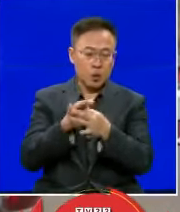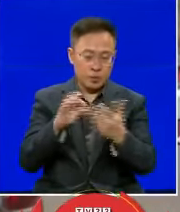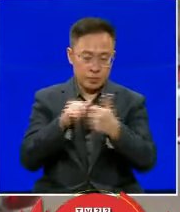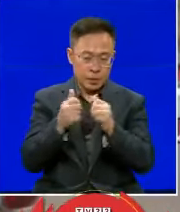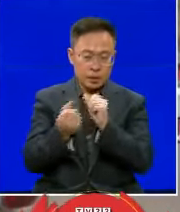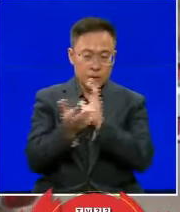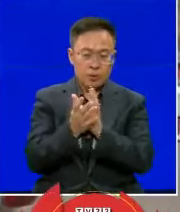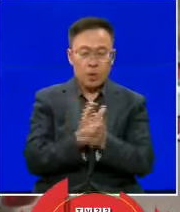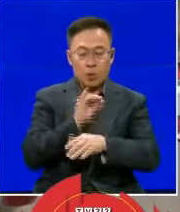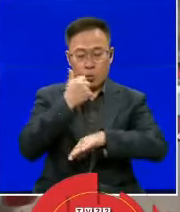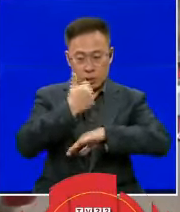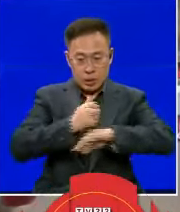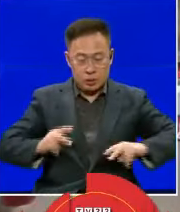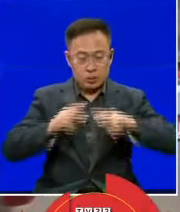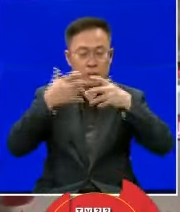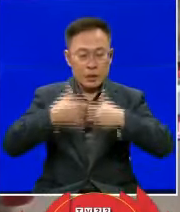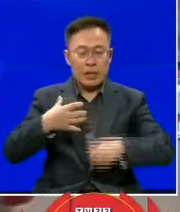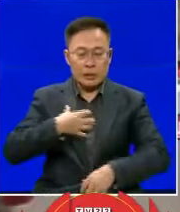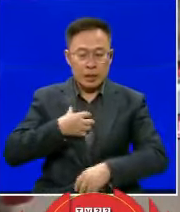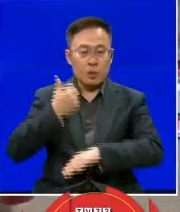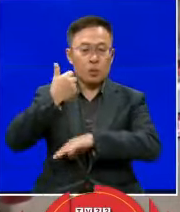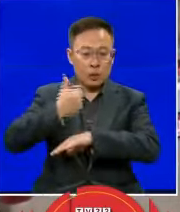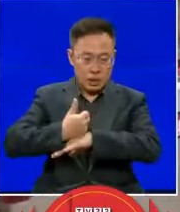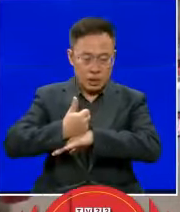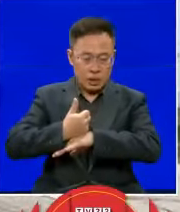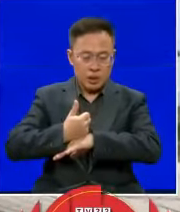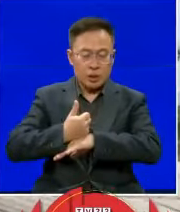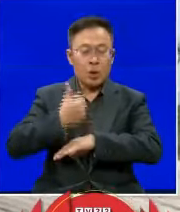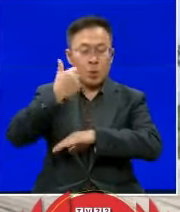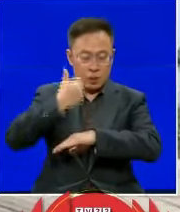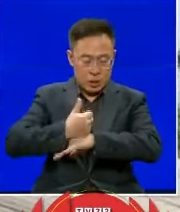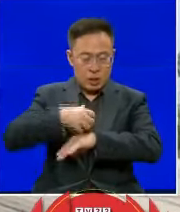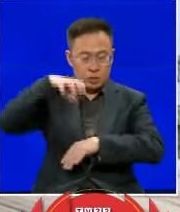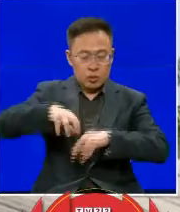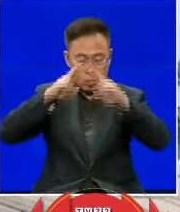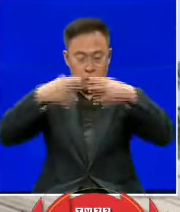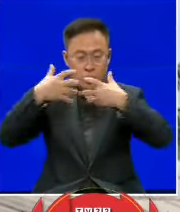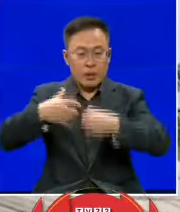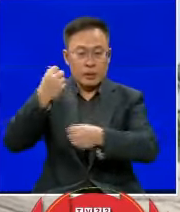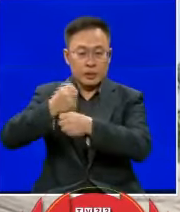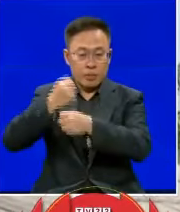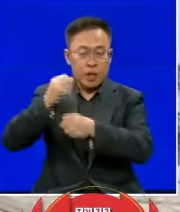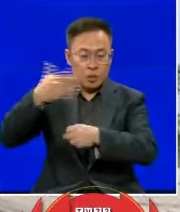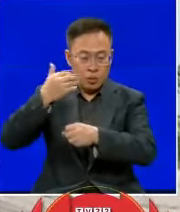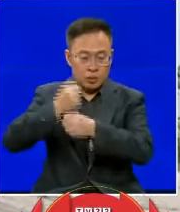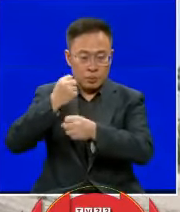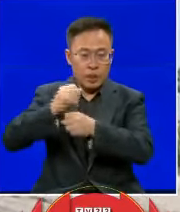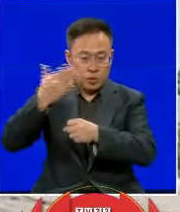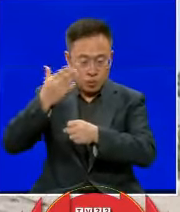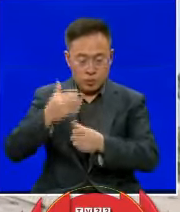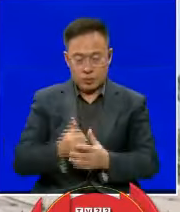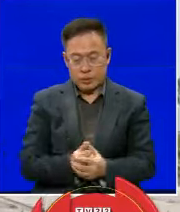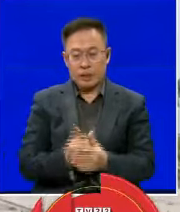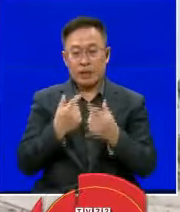รัฐมนตรีเนี่ยจริงๆบอกว่าอาจจะต้องการให้บดีเนี่ยออกไปจากตำแหน่งก่อนหน้านี้แล้วก็หาคนอื่นมาคือแน่นอนเก่าไปก็ต้องใหม่